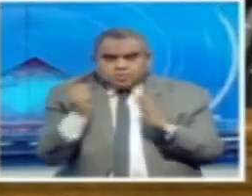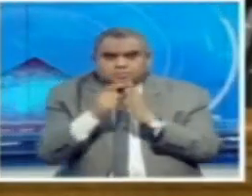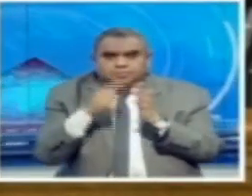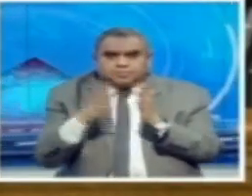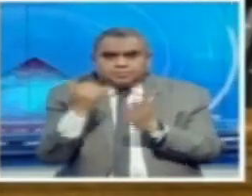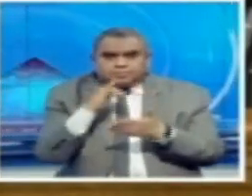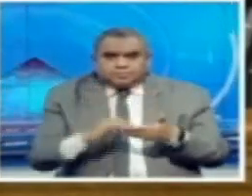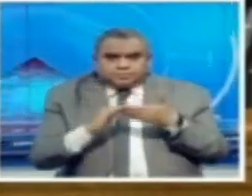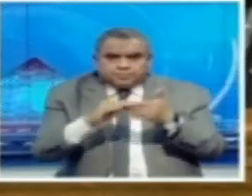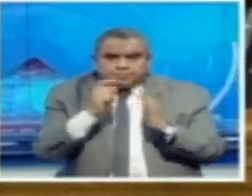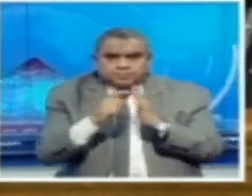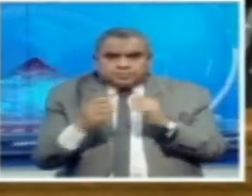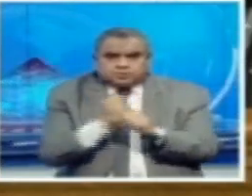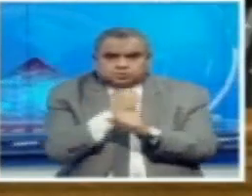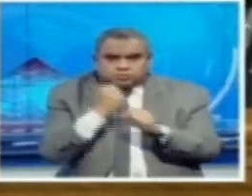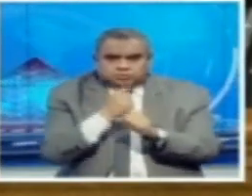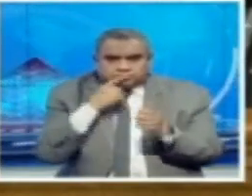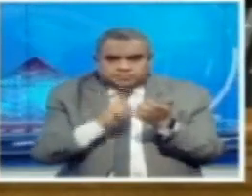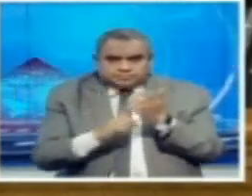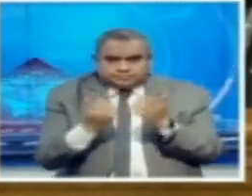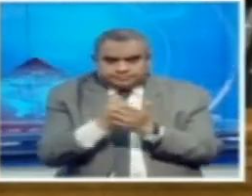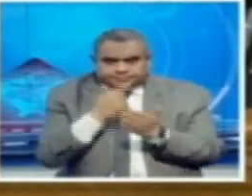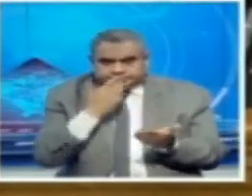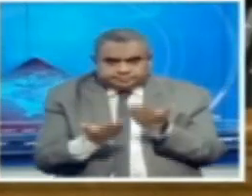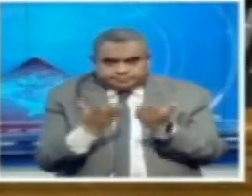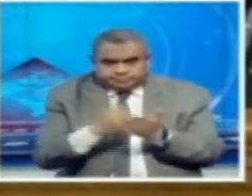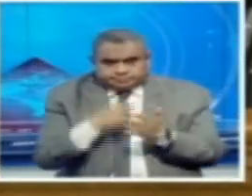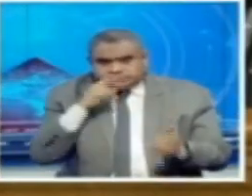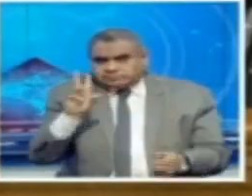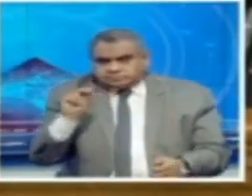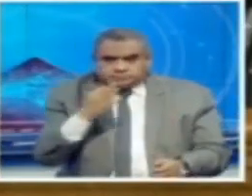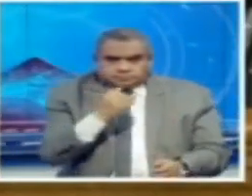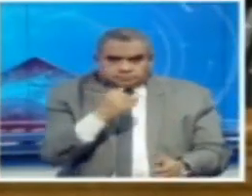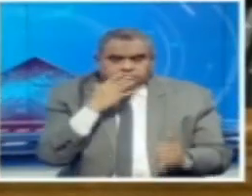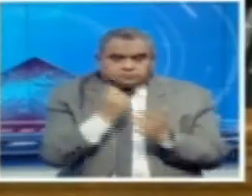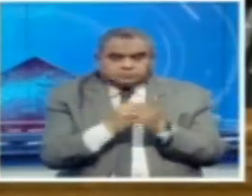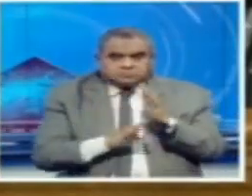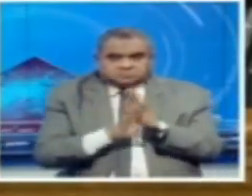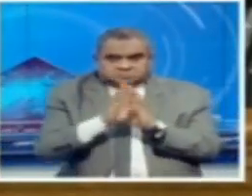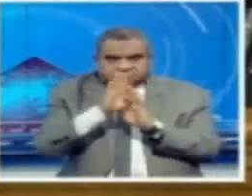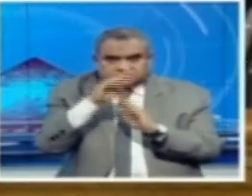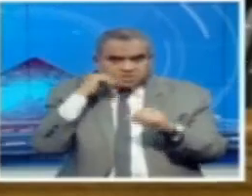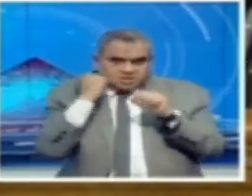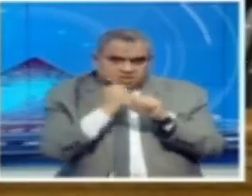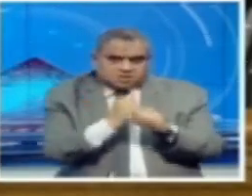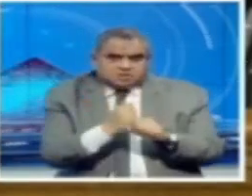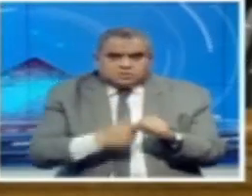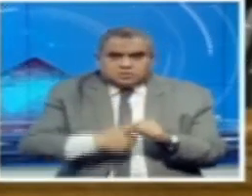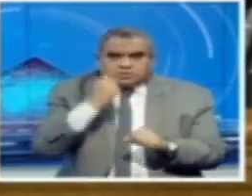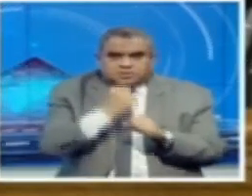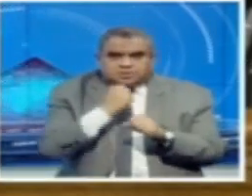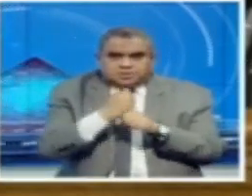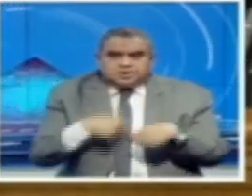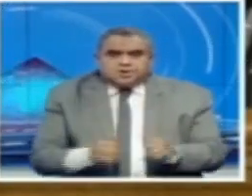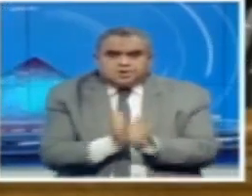رؤية 2030، ولذا تحقيق رؤية 2030 من أجل تنمية الإنسان، تنمية الأسرة